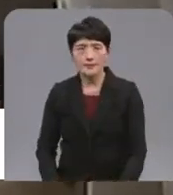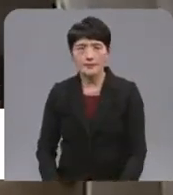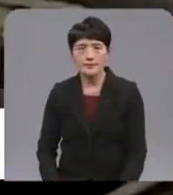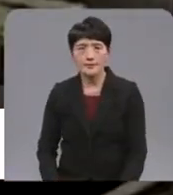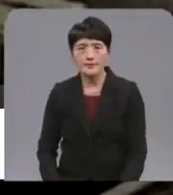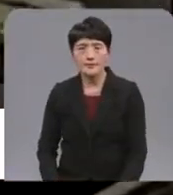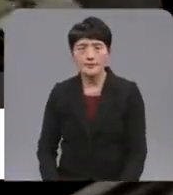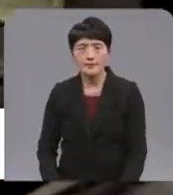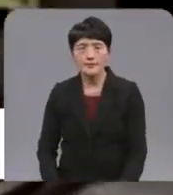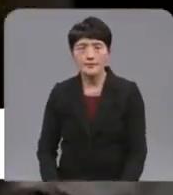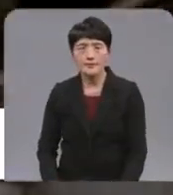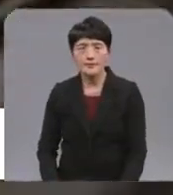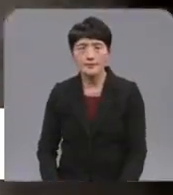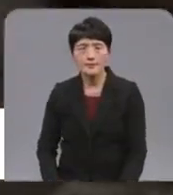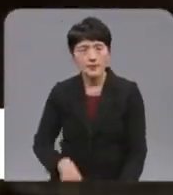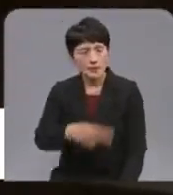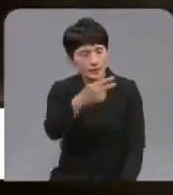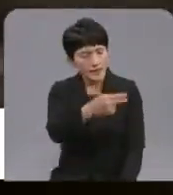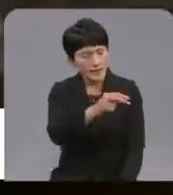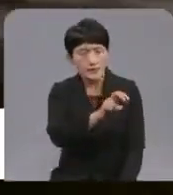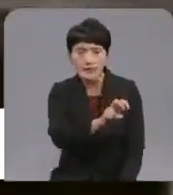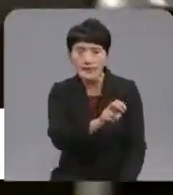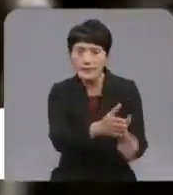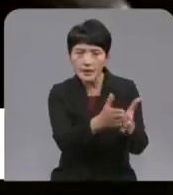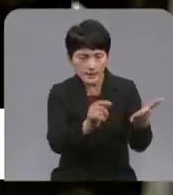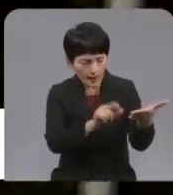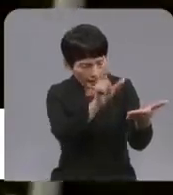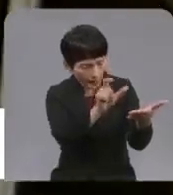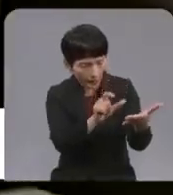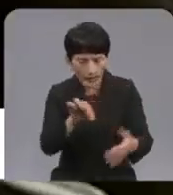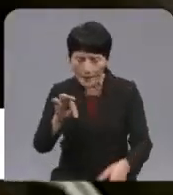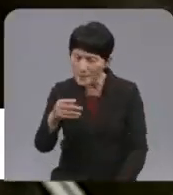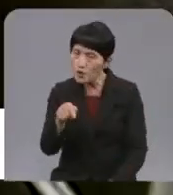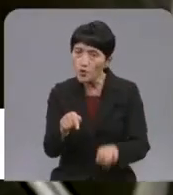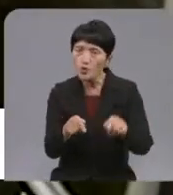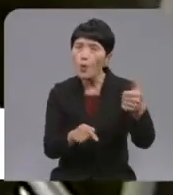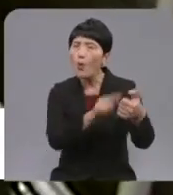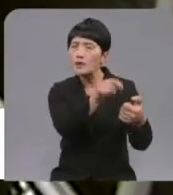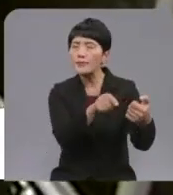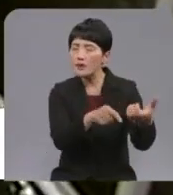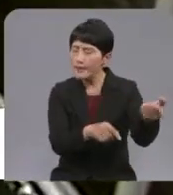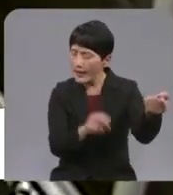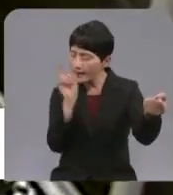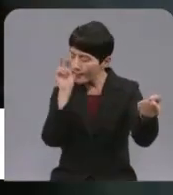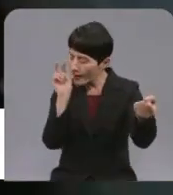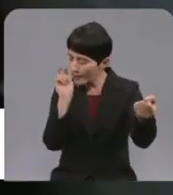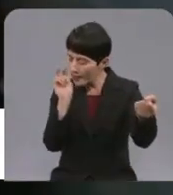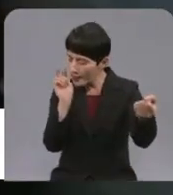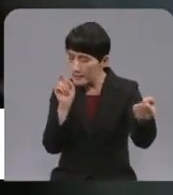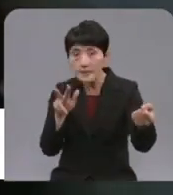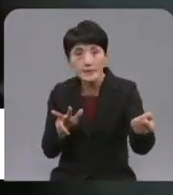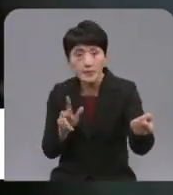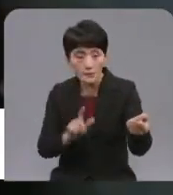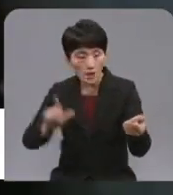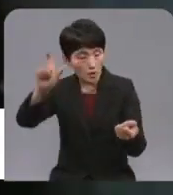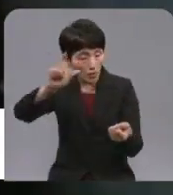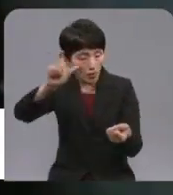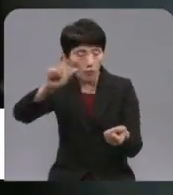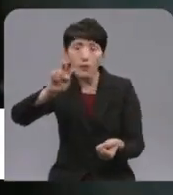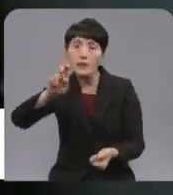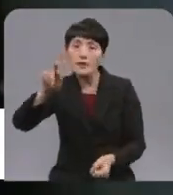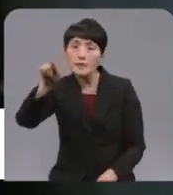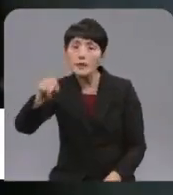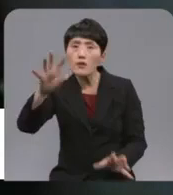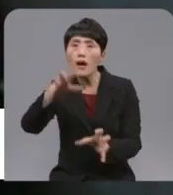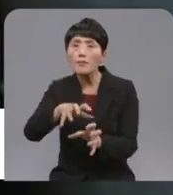dans ce livre blanc 2022 Séoul dispose d'environ 70 kg de plutonium 20 kg de plus